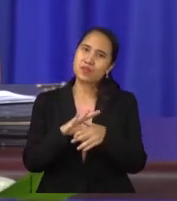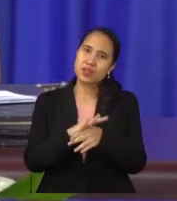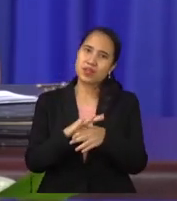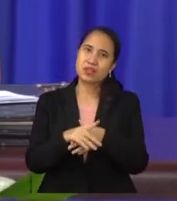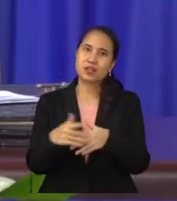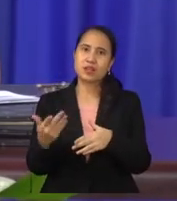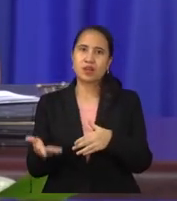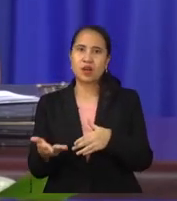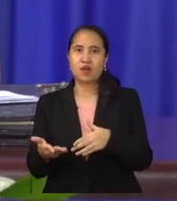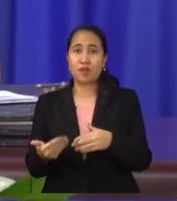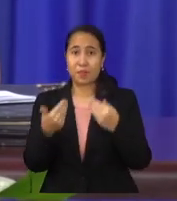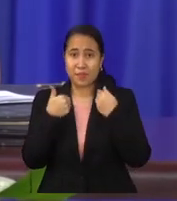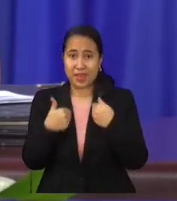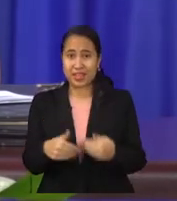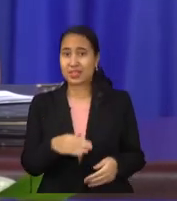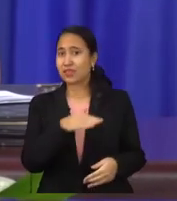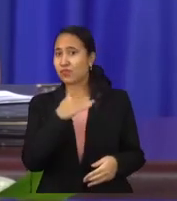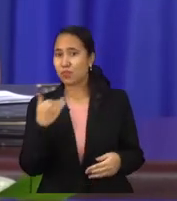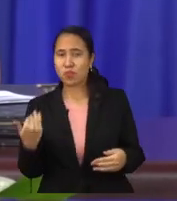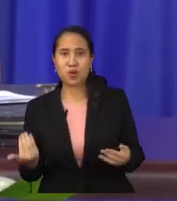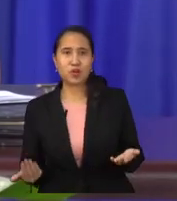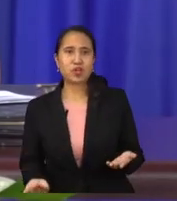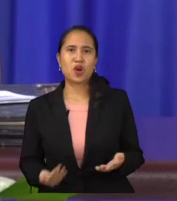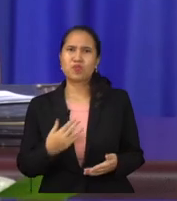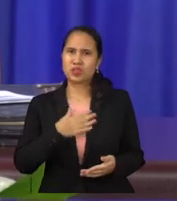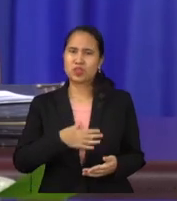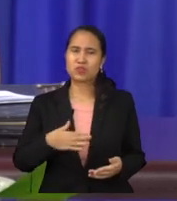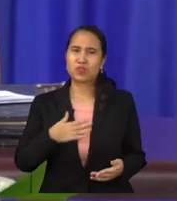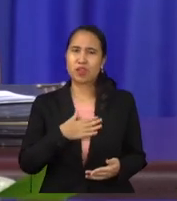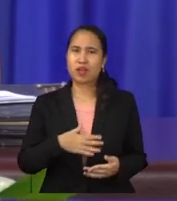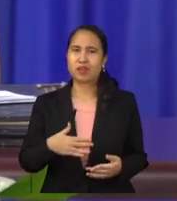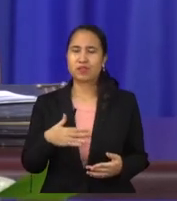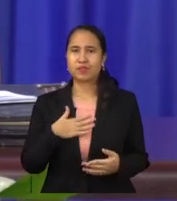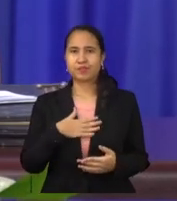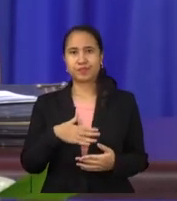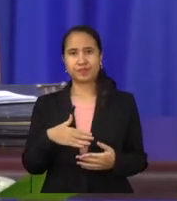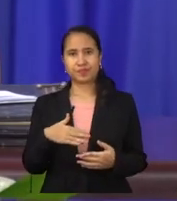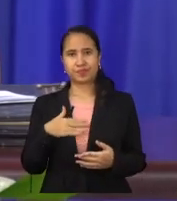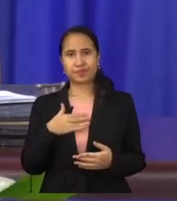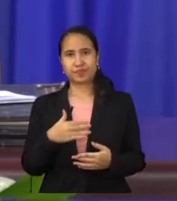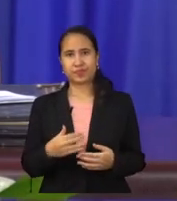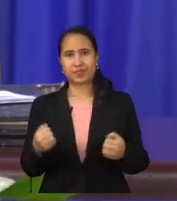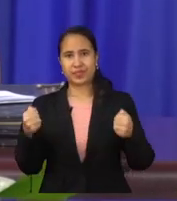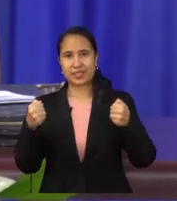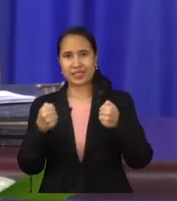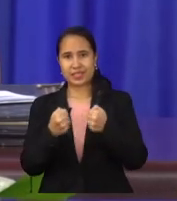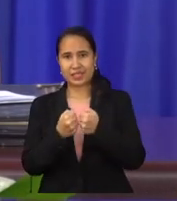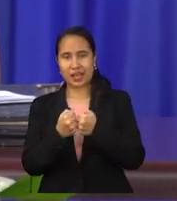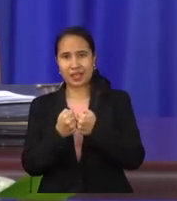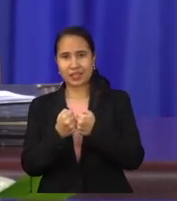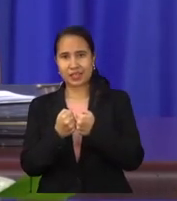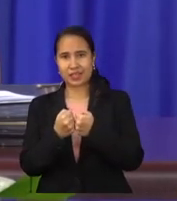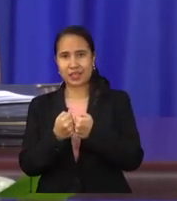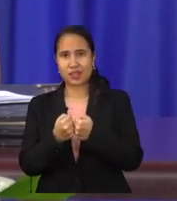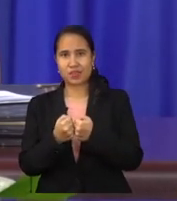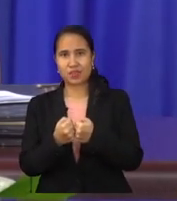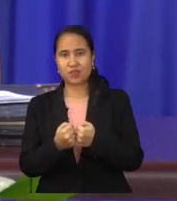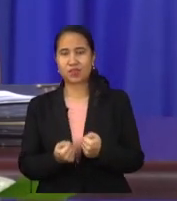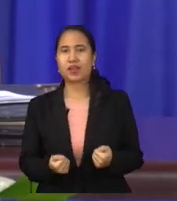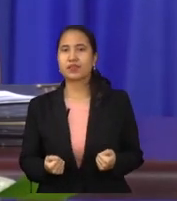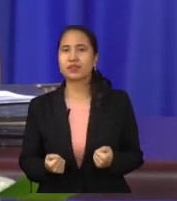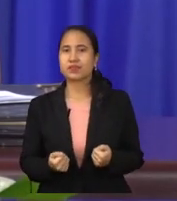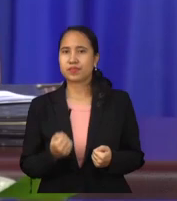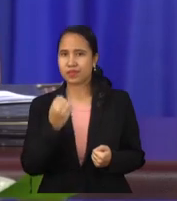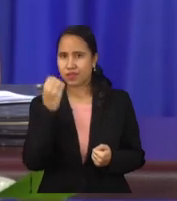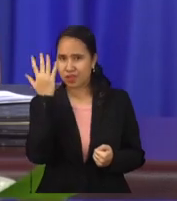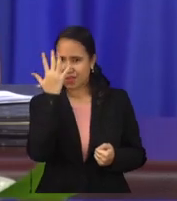nabestaanden door deze commissie ingestelde verzoek de strijdigheid van de Uruguayaanse amnestiewet met het recht